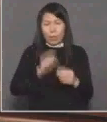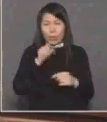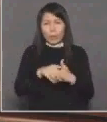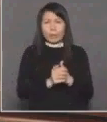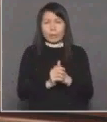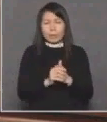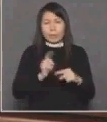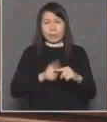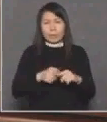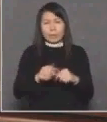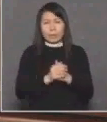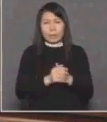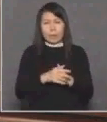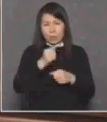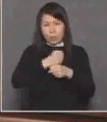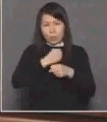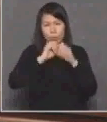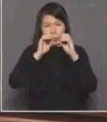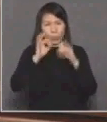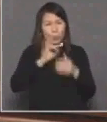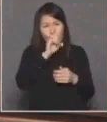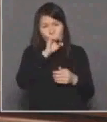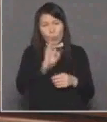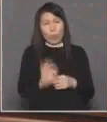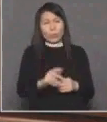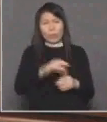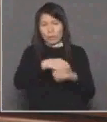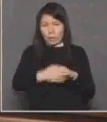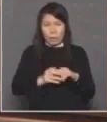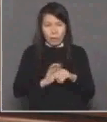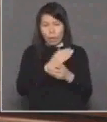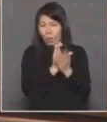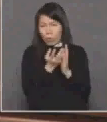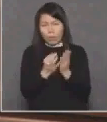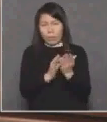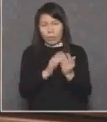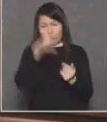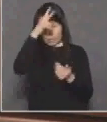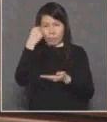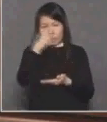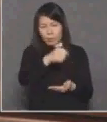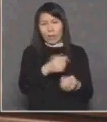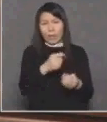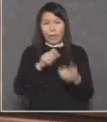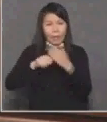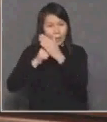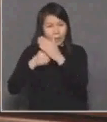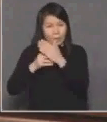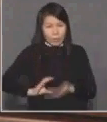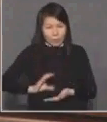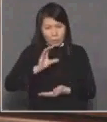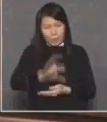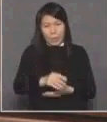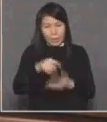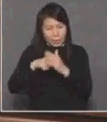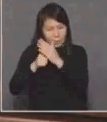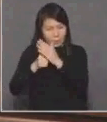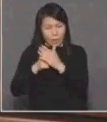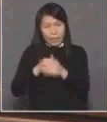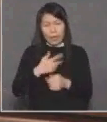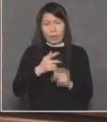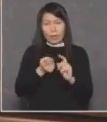雖然咧施政報告冇提及，但係橫顧世界各地咧，所有政府出資嘅電台嘅官方電台都係